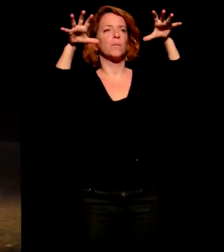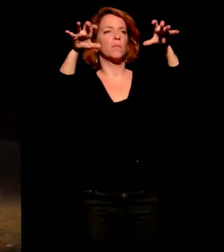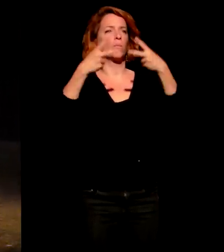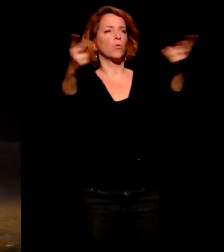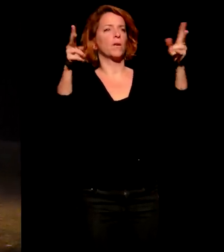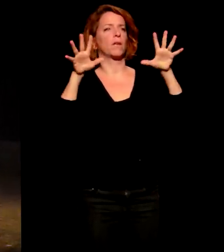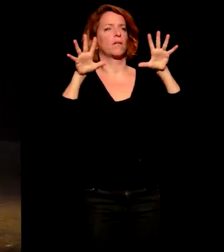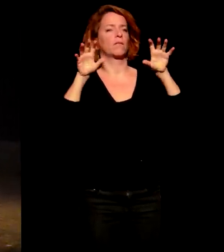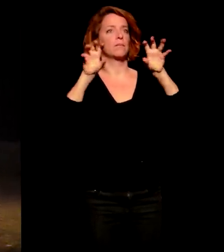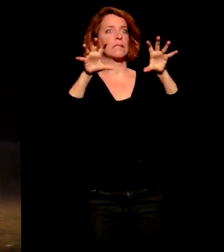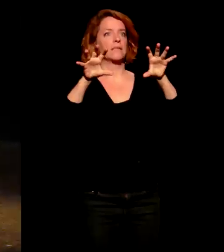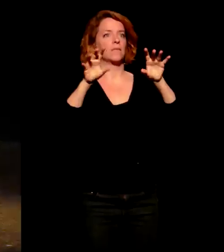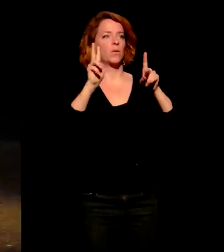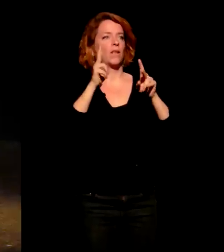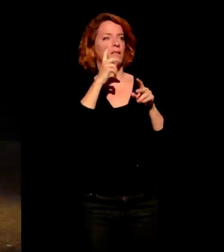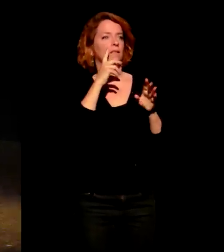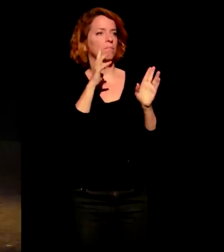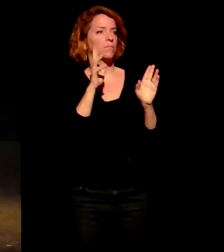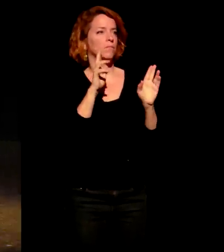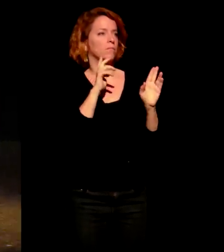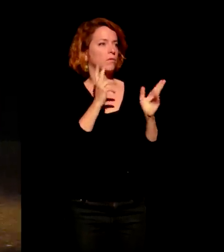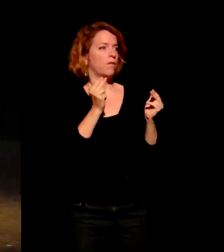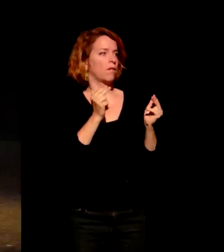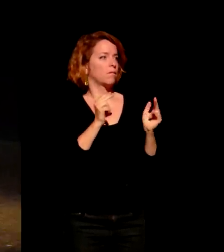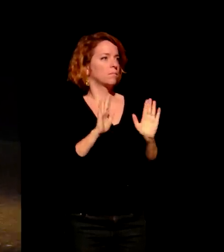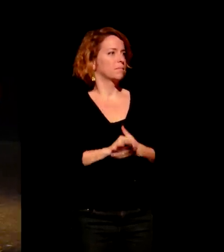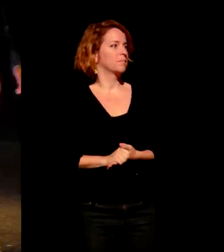Je sais pas si c'est désagréable pour vous. Non, ça allait ? Bon.